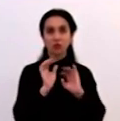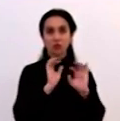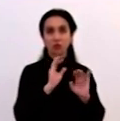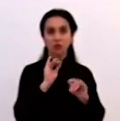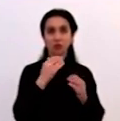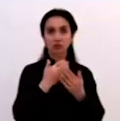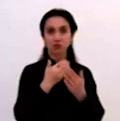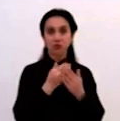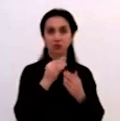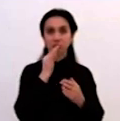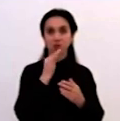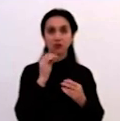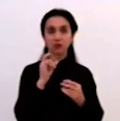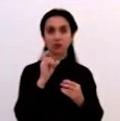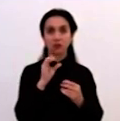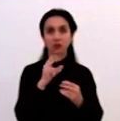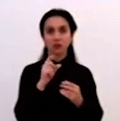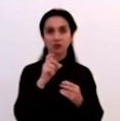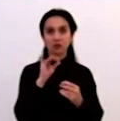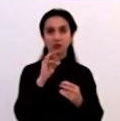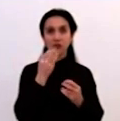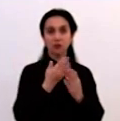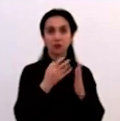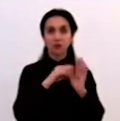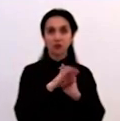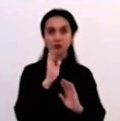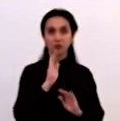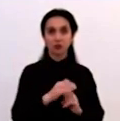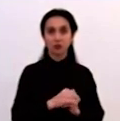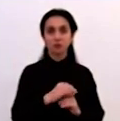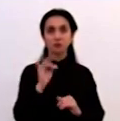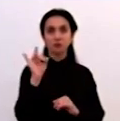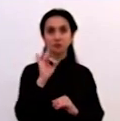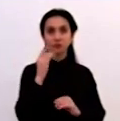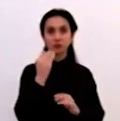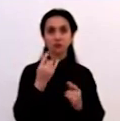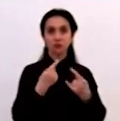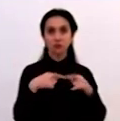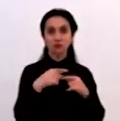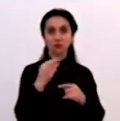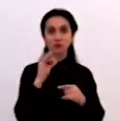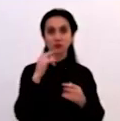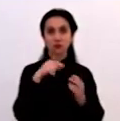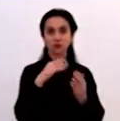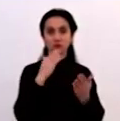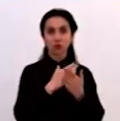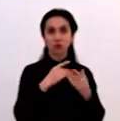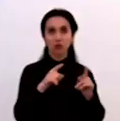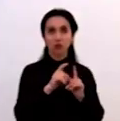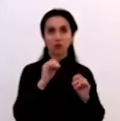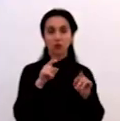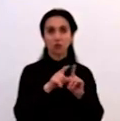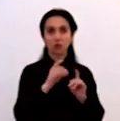ta'minlashga nisbatan tahdidlar ham kirar ekan. Keyingisi esa respublika hududida joriy etilgan